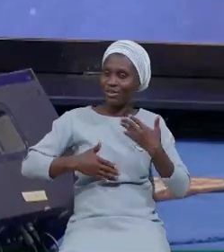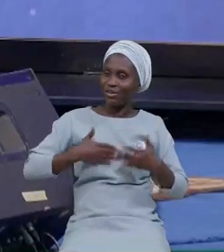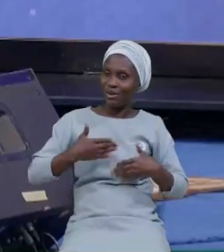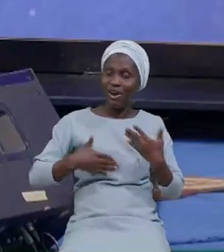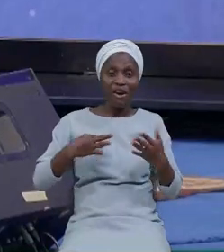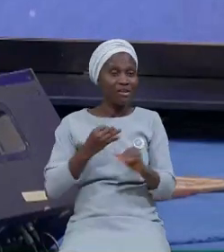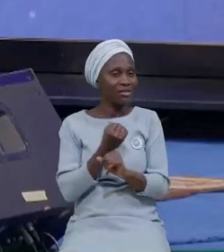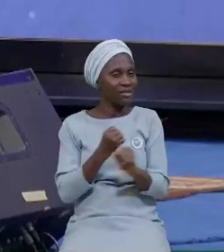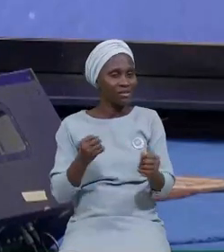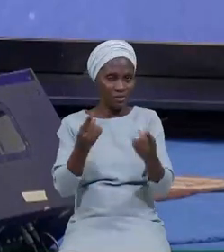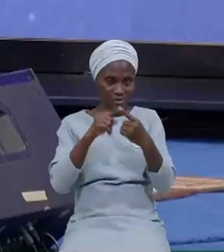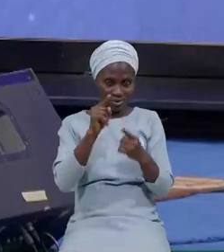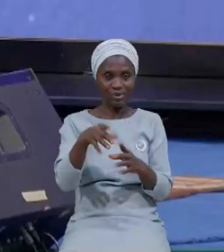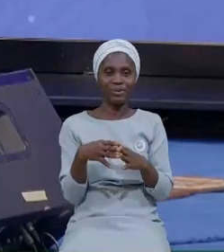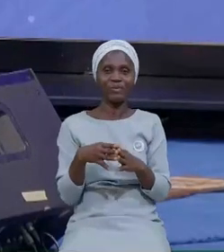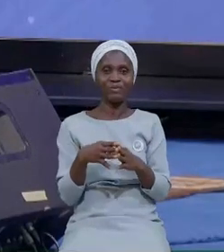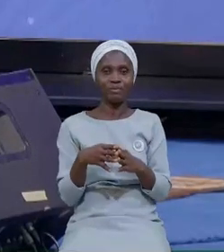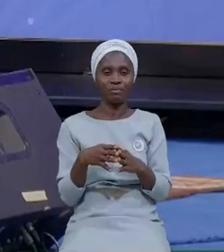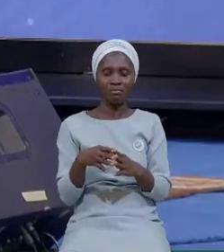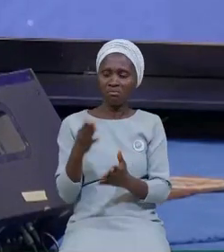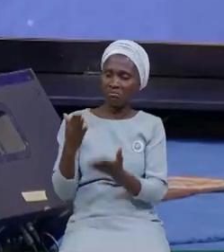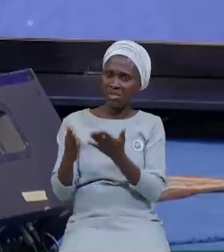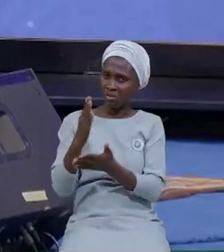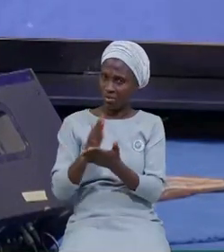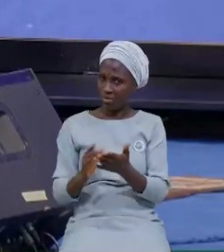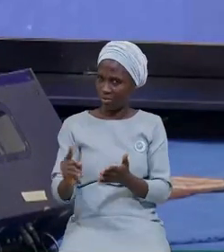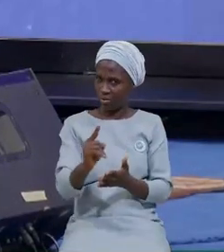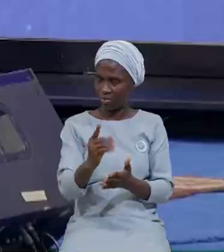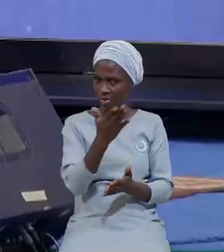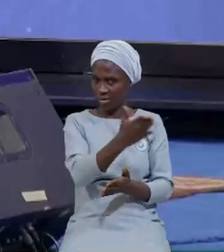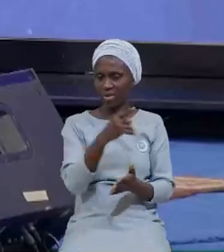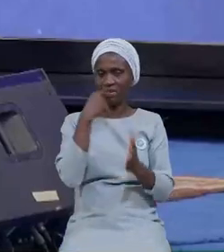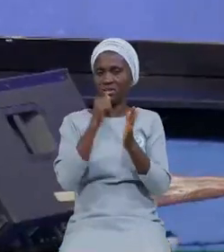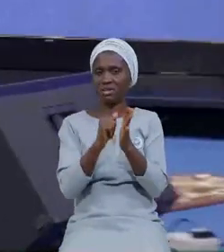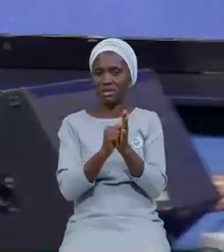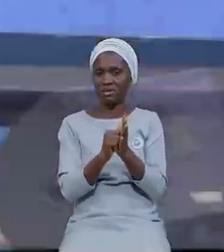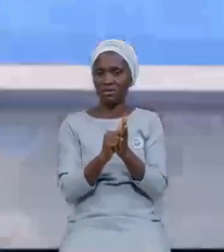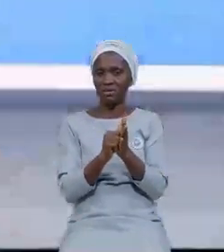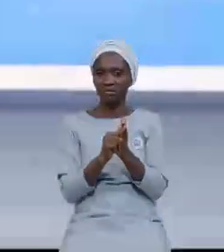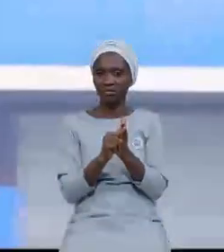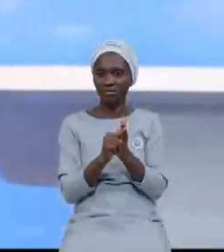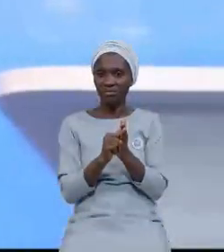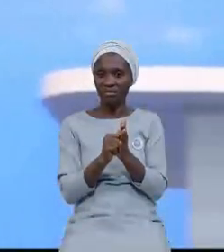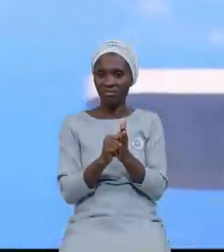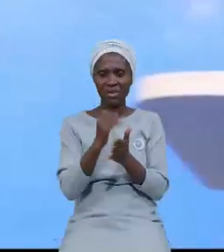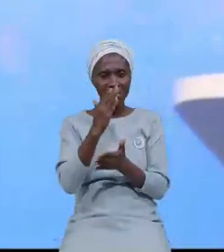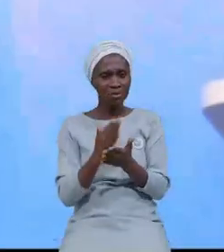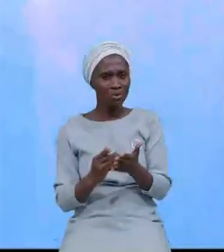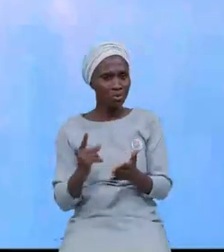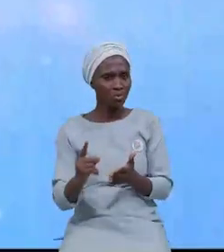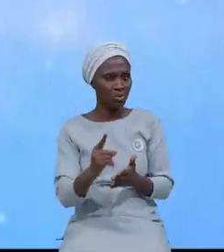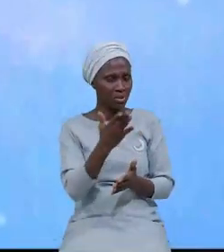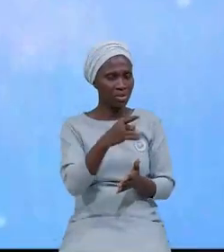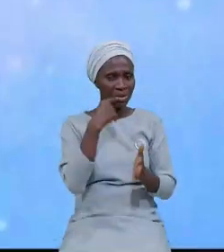joie la joie du salut mais quelqu'un dit ah quelqu'un là-bas